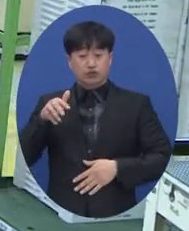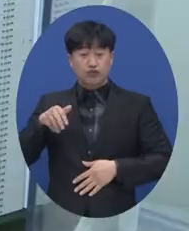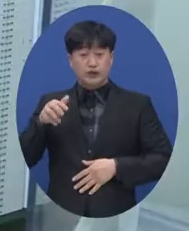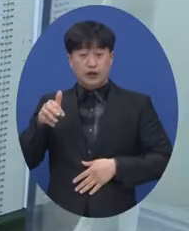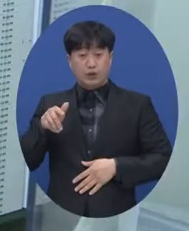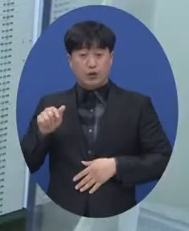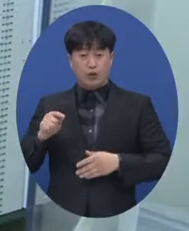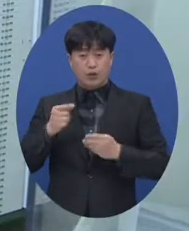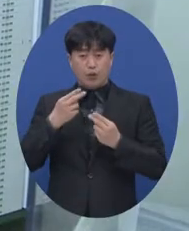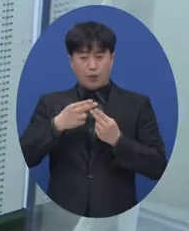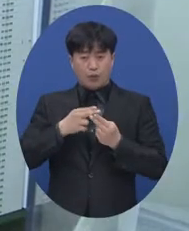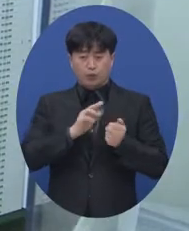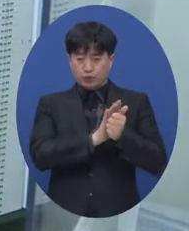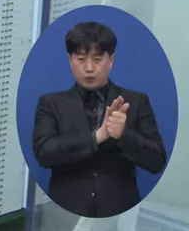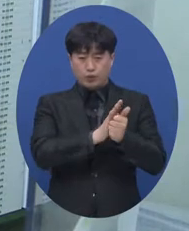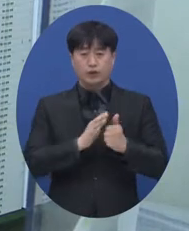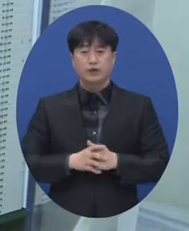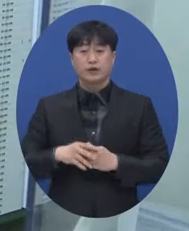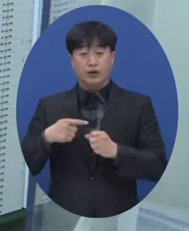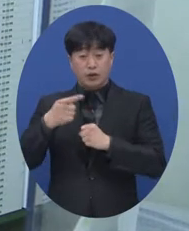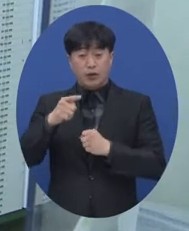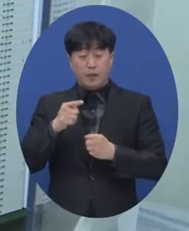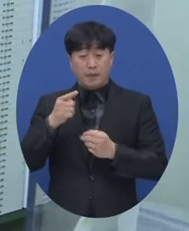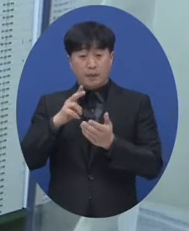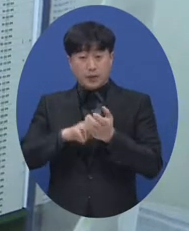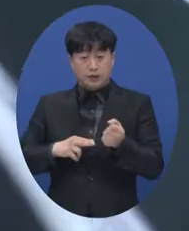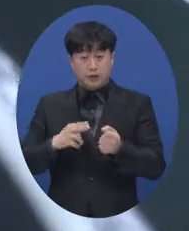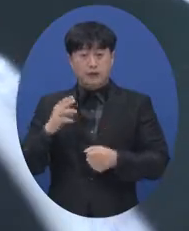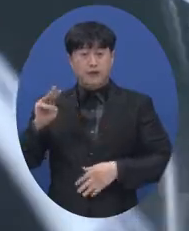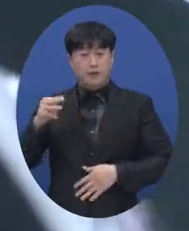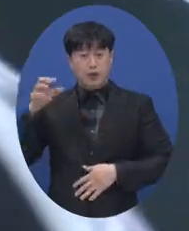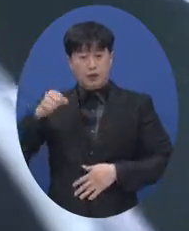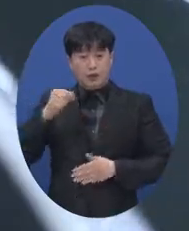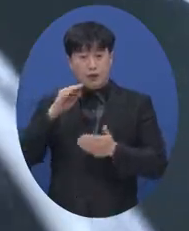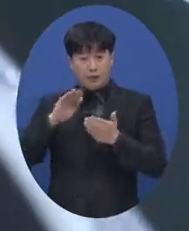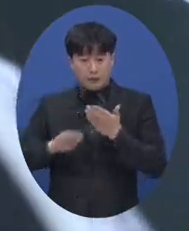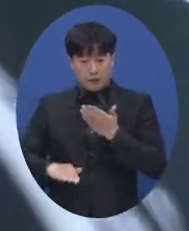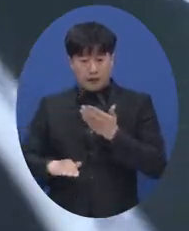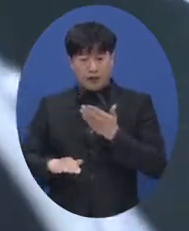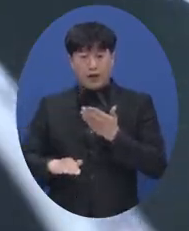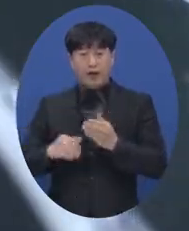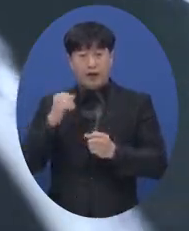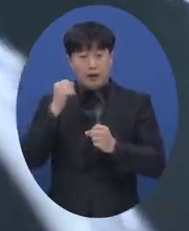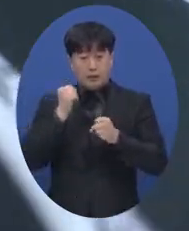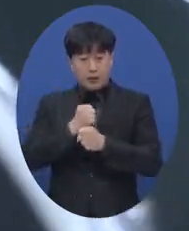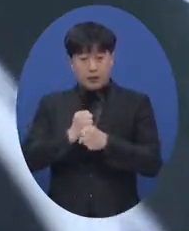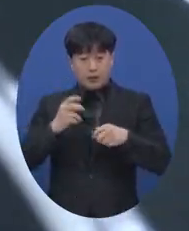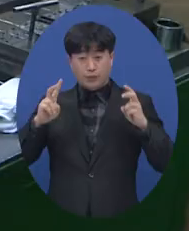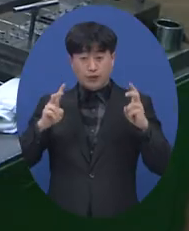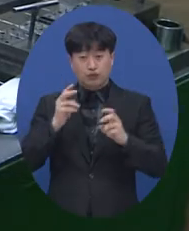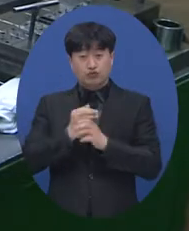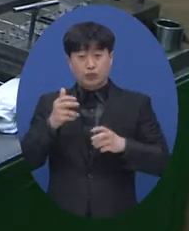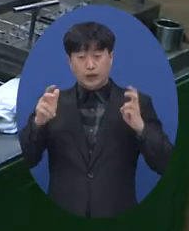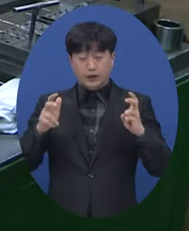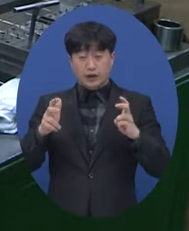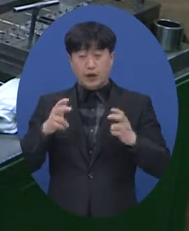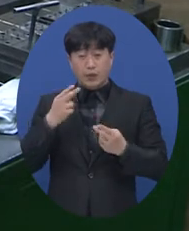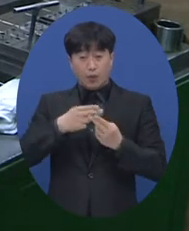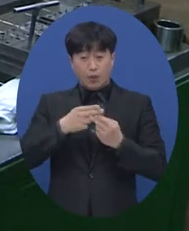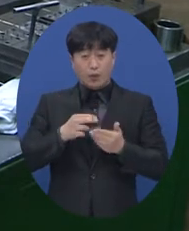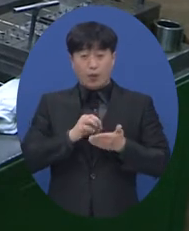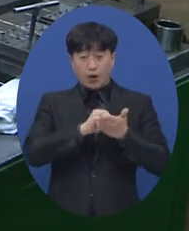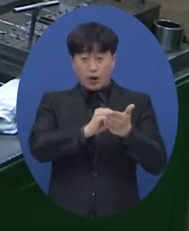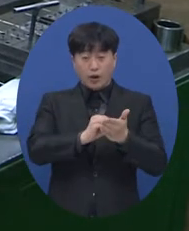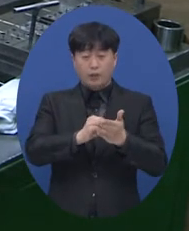지원합니다 내년에 매출액 300억 원 미만의 경기 지역 제조업 영위 중소 기업의 매출 채권 보험 가입 비용의